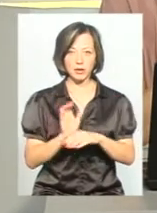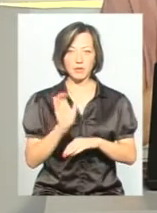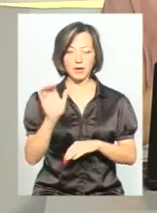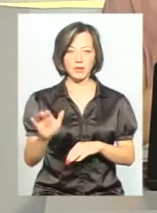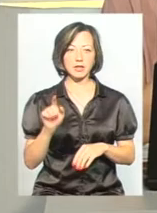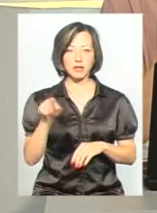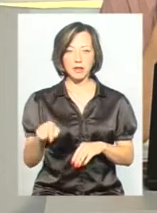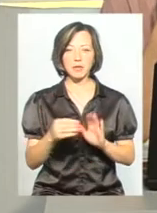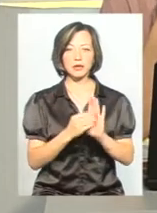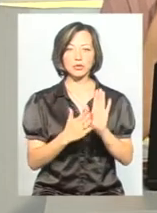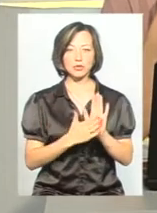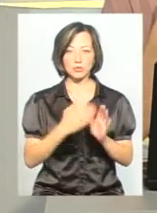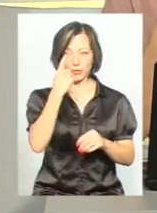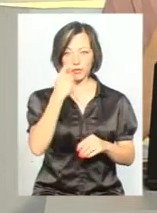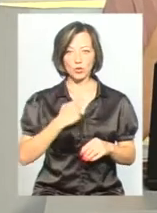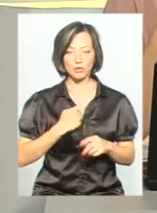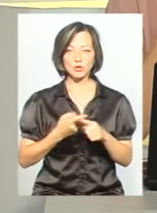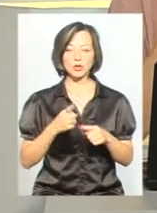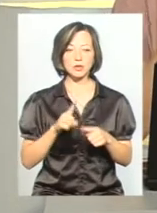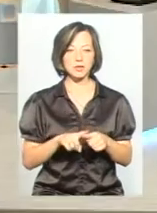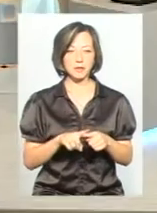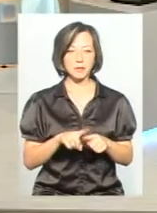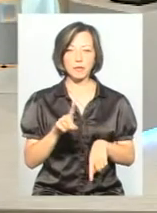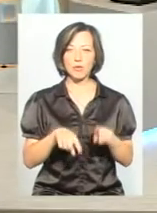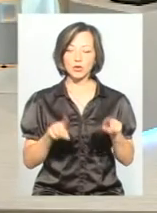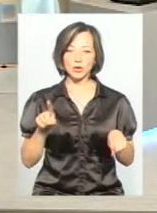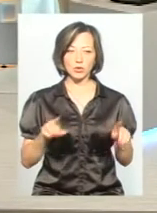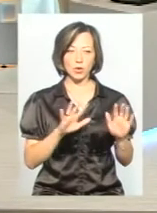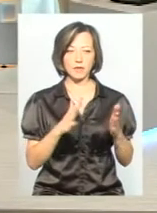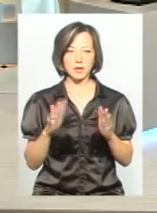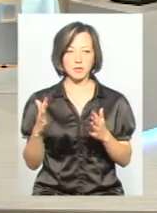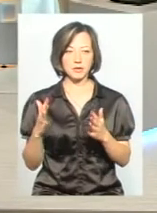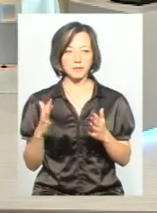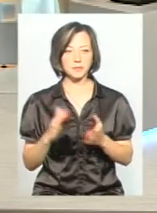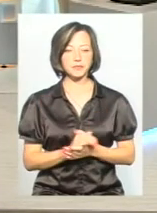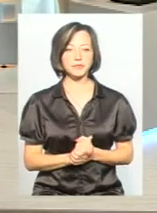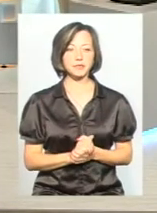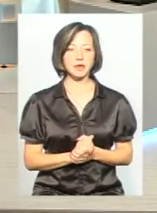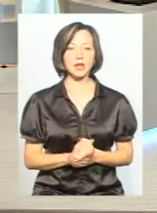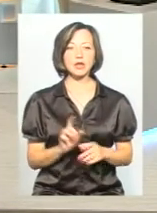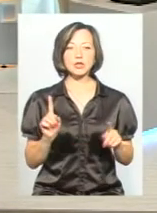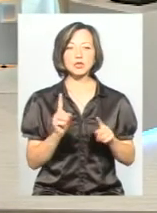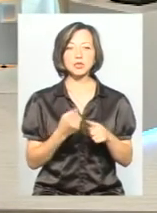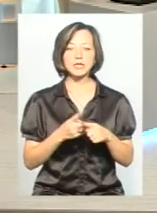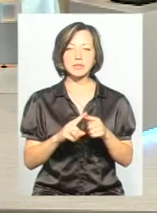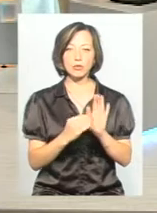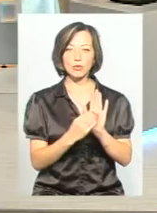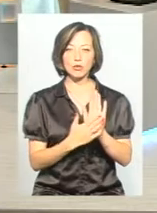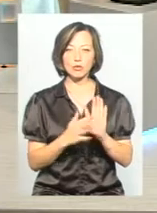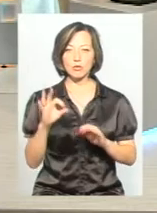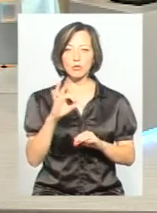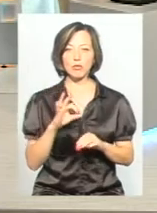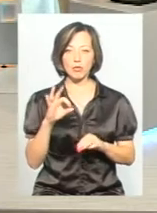направили, мовляв, там реєструють, він повідомив, що це поодинокі випадки. Пане Романе, от що із тим пунктом